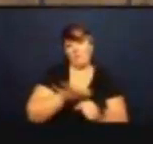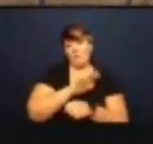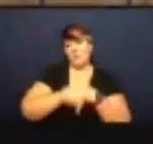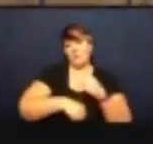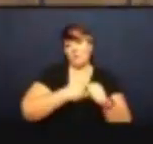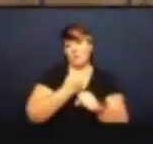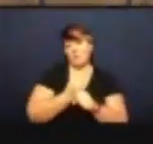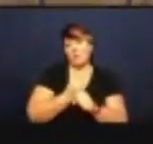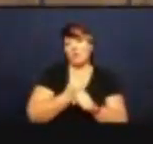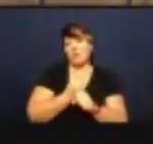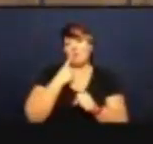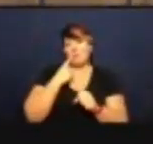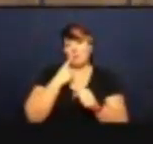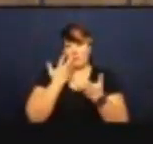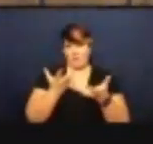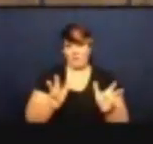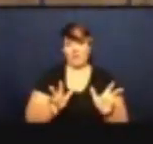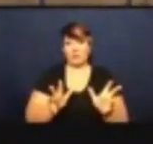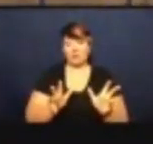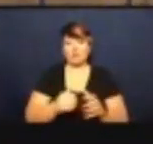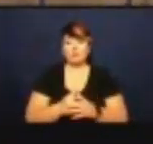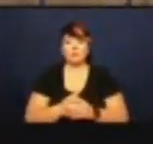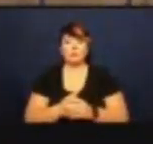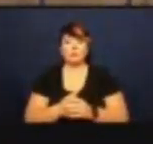Mpango ama zana ambayo